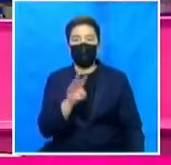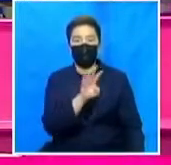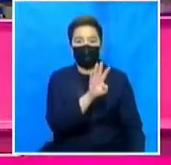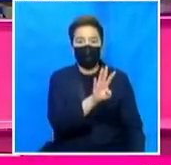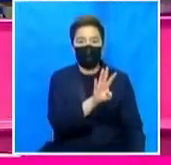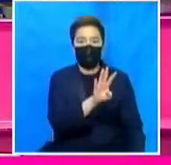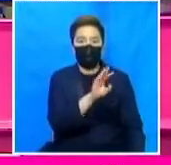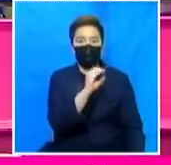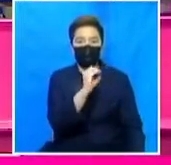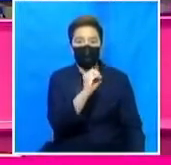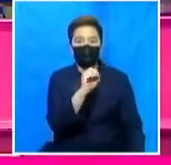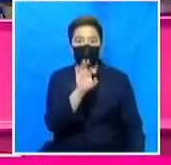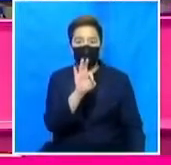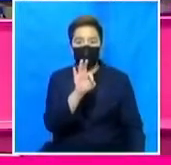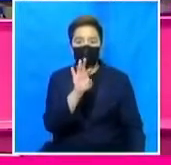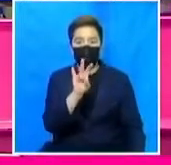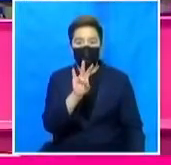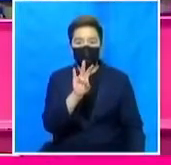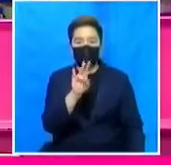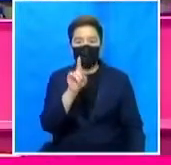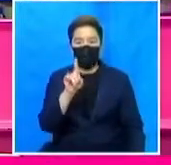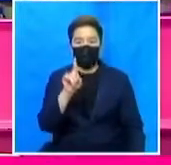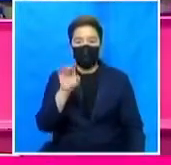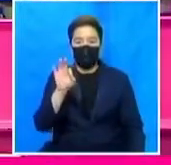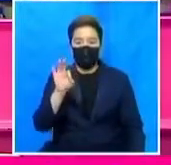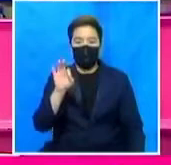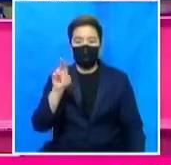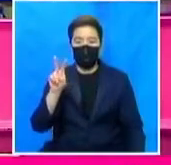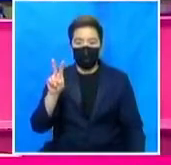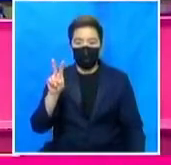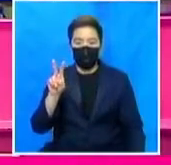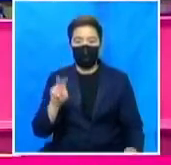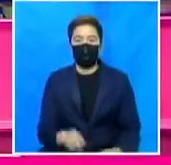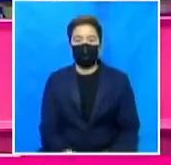4 0 9 7 1 9 2